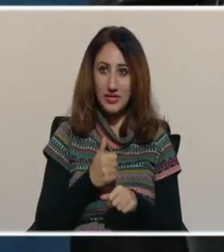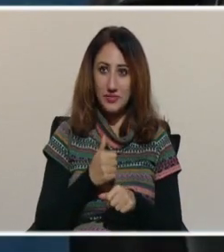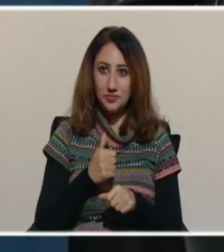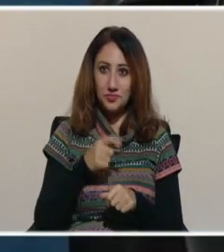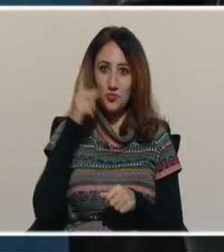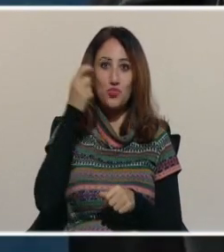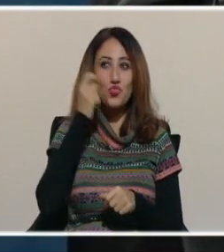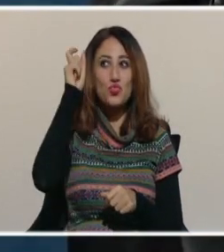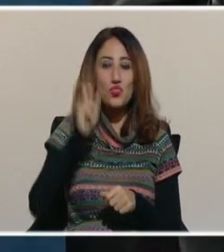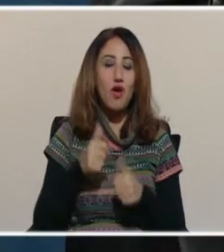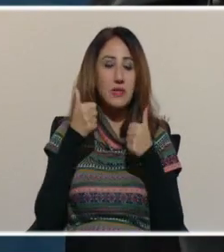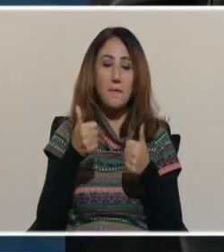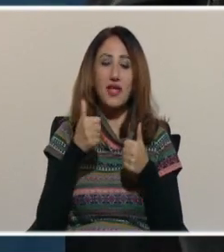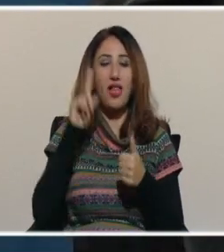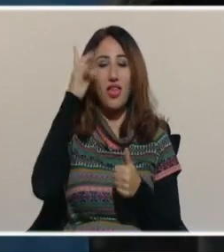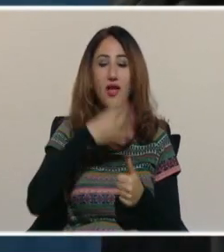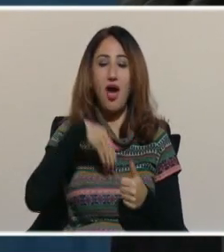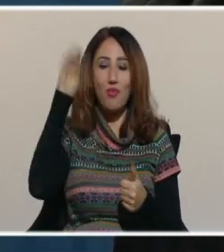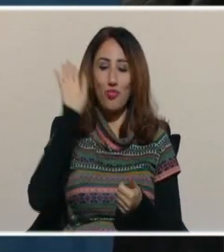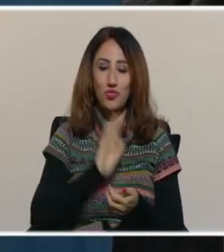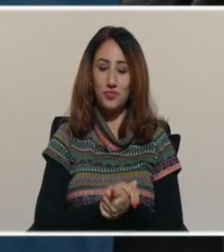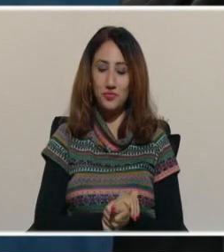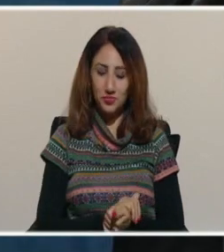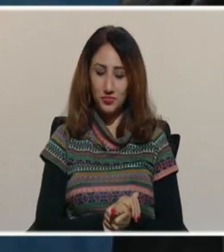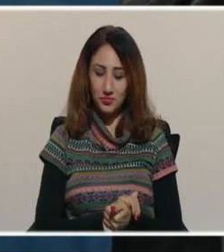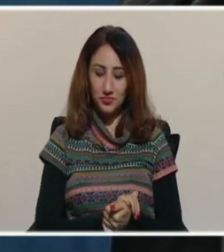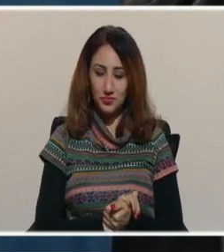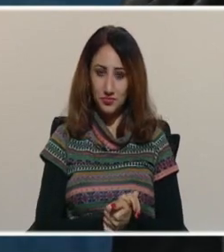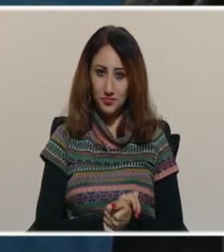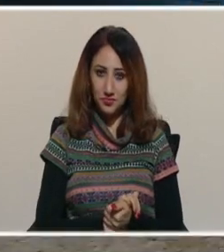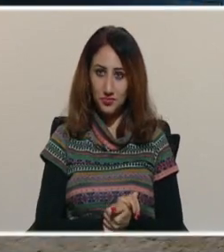جميلة جميلة جميلة يعني. الله يرحمه. الله يرحمه. اللي بعده.